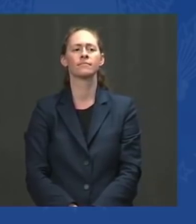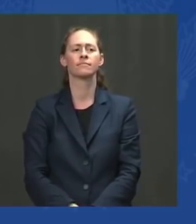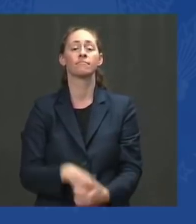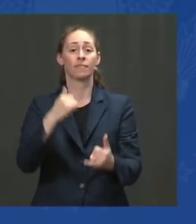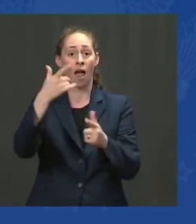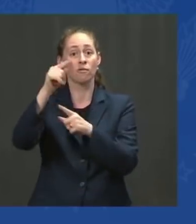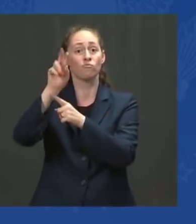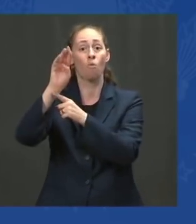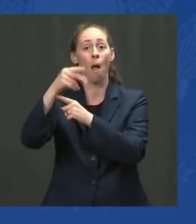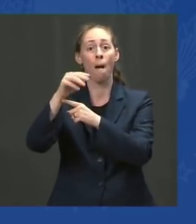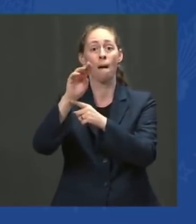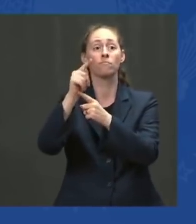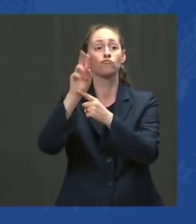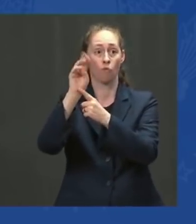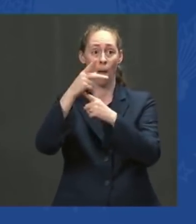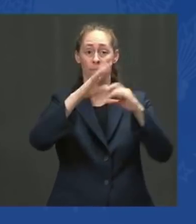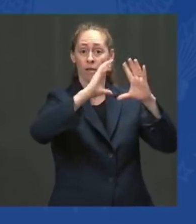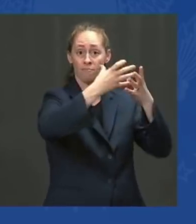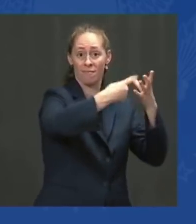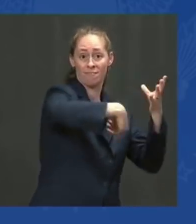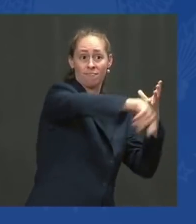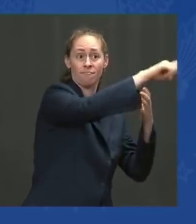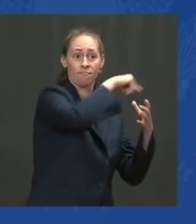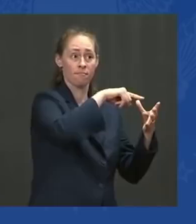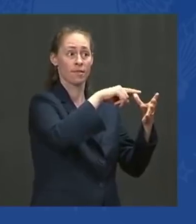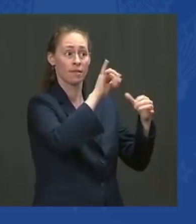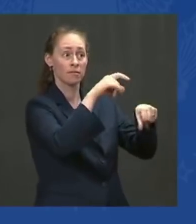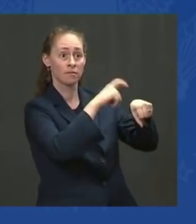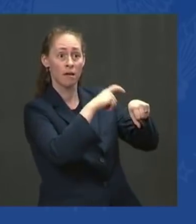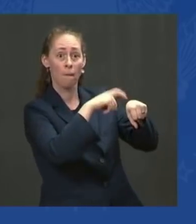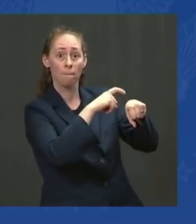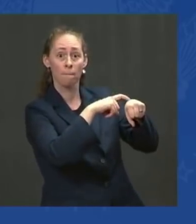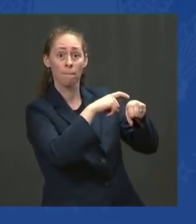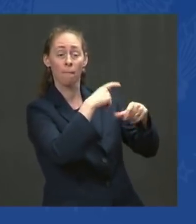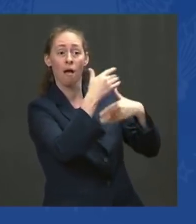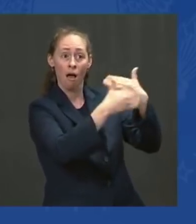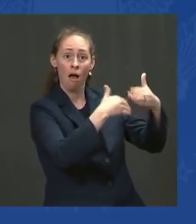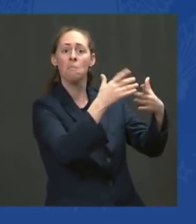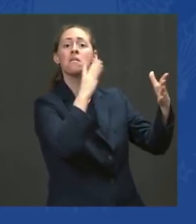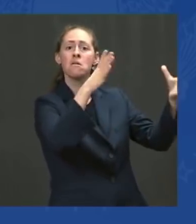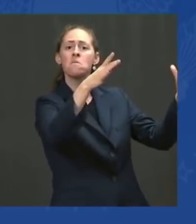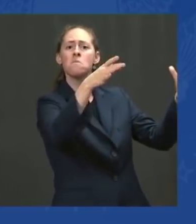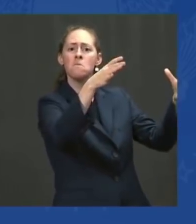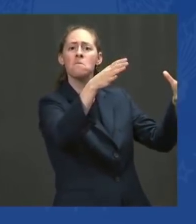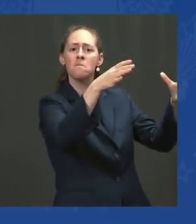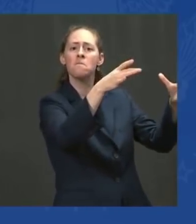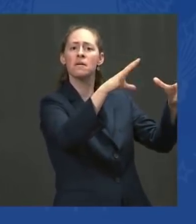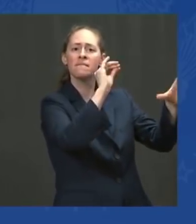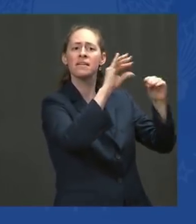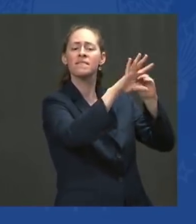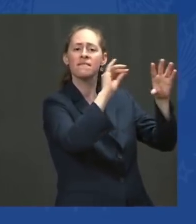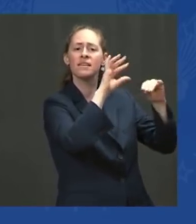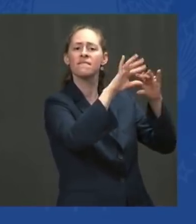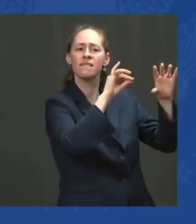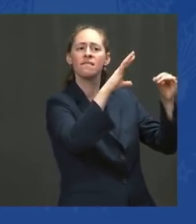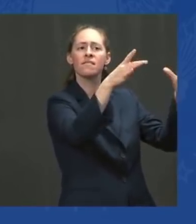任。他在讲话中非常的感慨，说我们